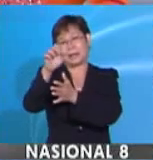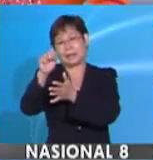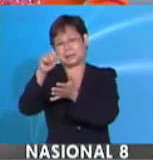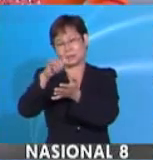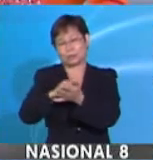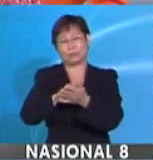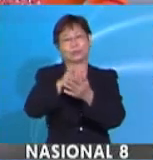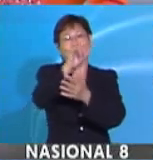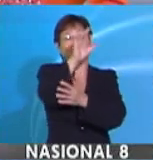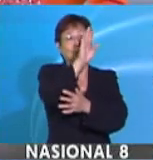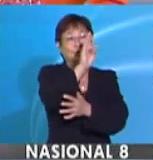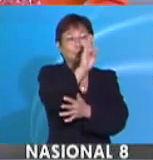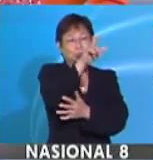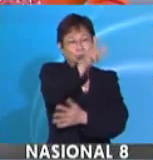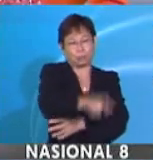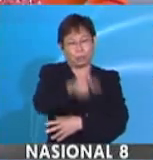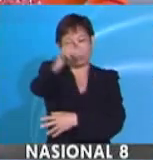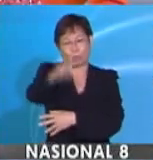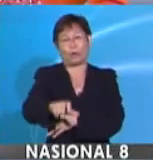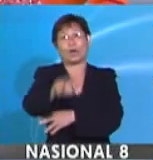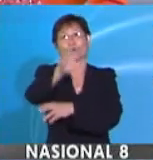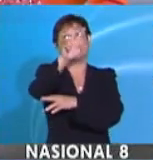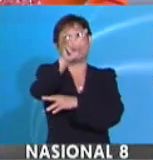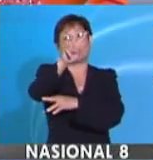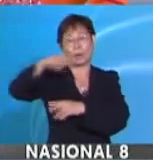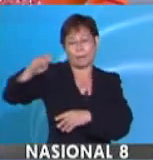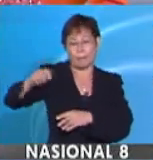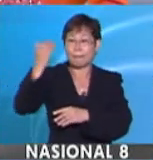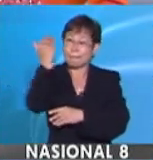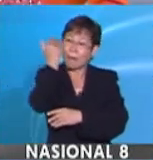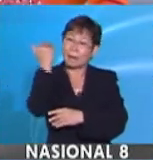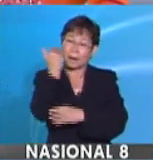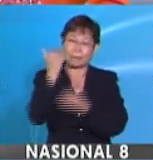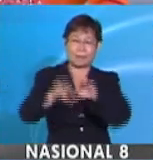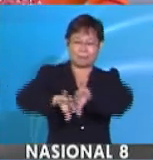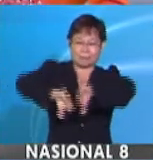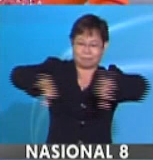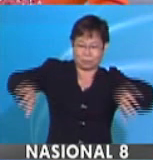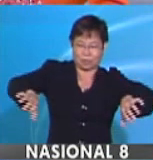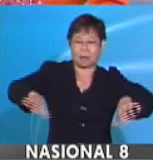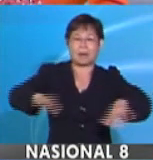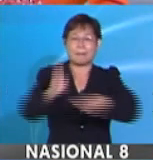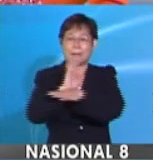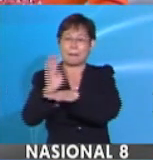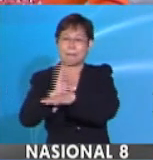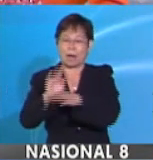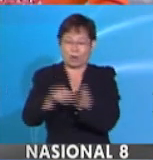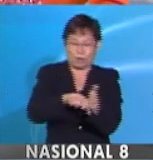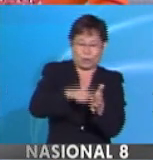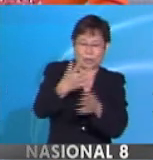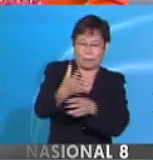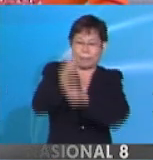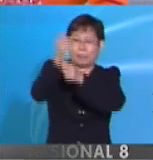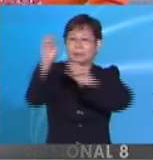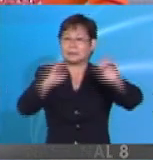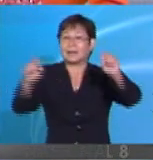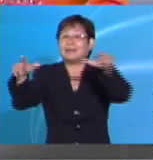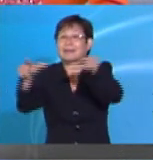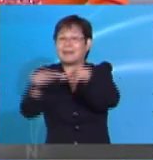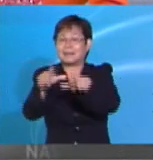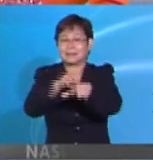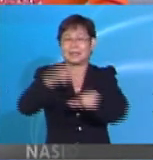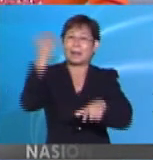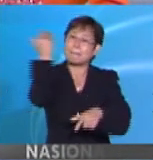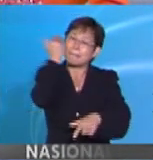7 individu di dakwah di dua mahkamah bersinggan atas tuduhan menjalankan perniagaan gores dan menang tanpa lesson yang sah